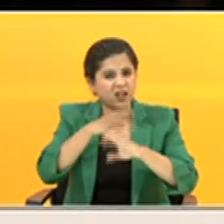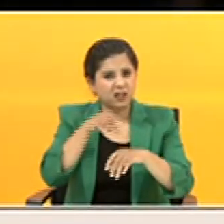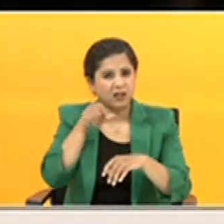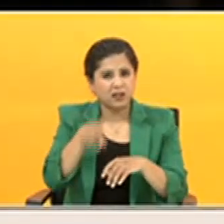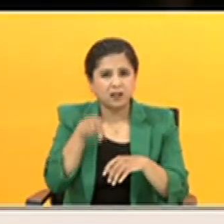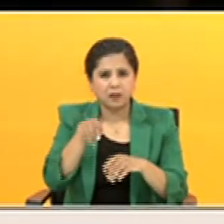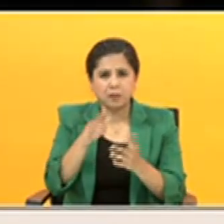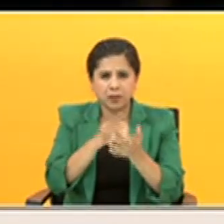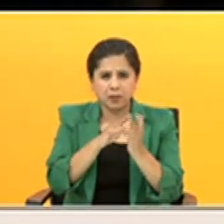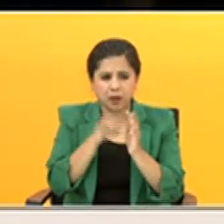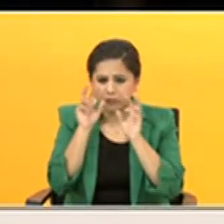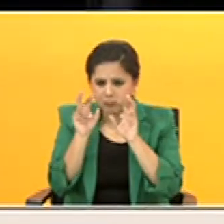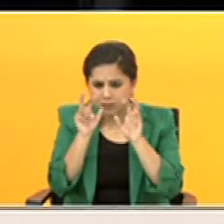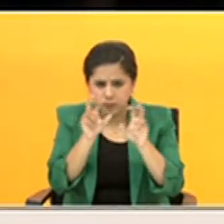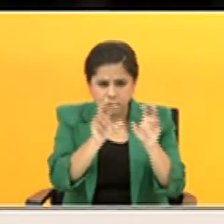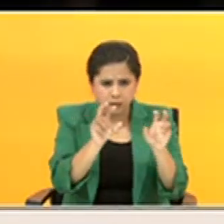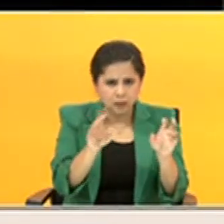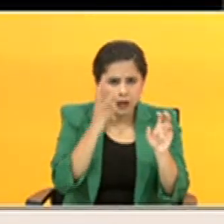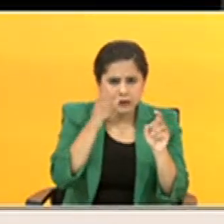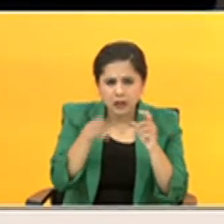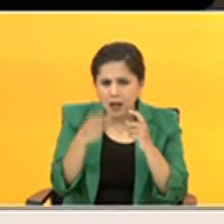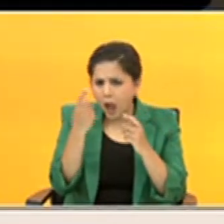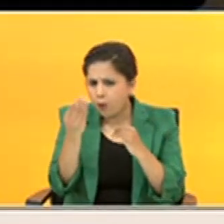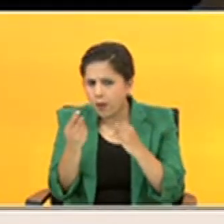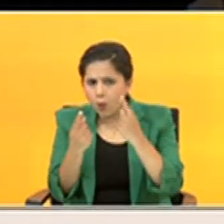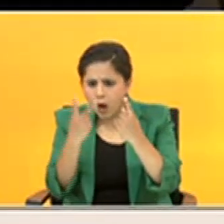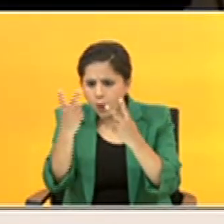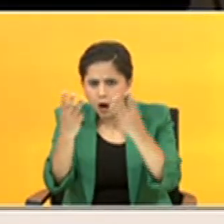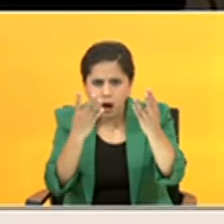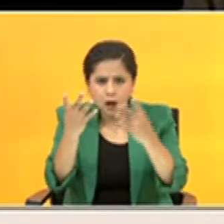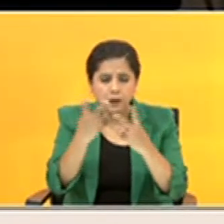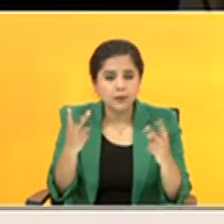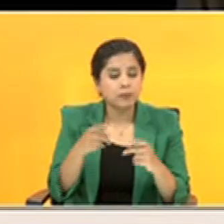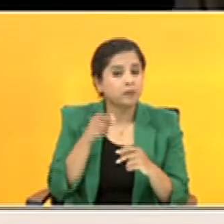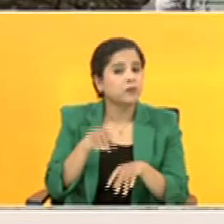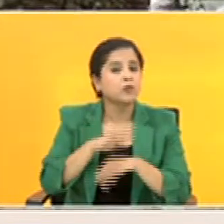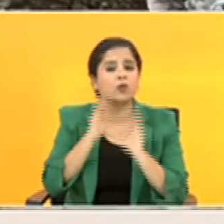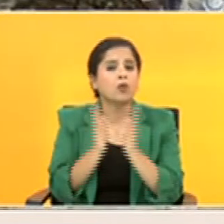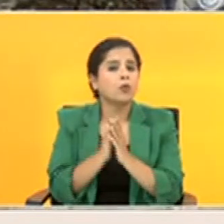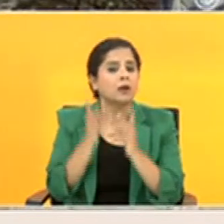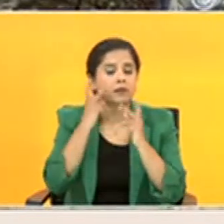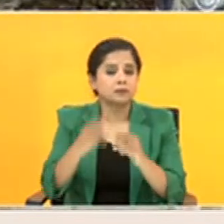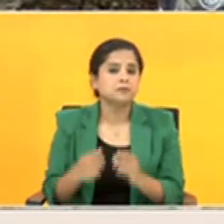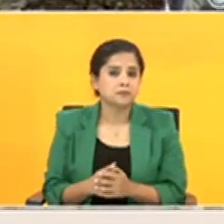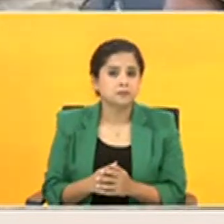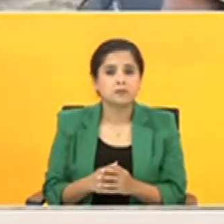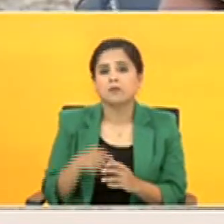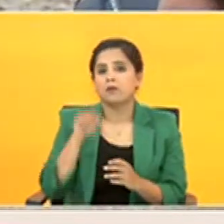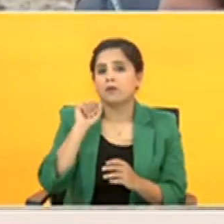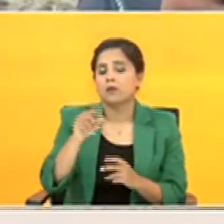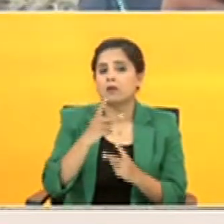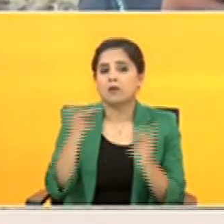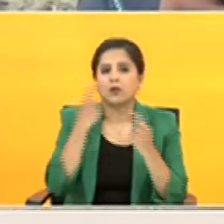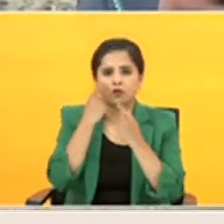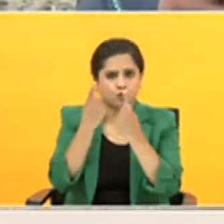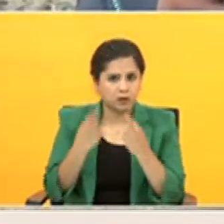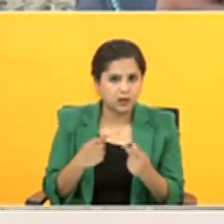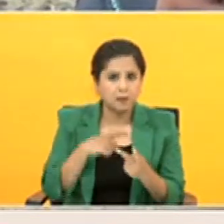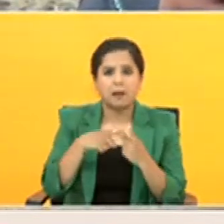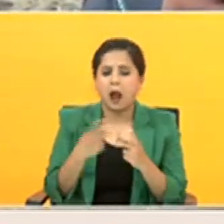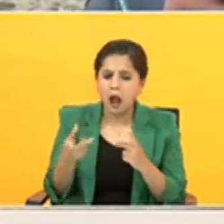इन क्षेत्रों की निगरानी की। इस पूरे अभियान में वेरिफिकेशन और